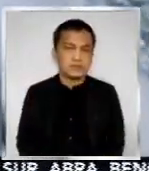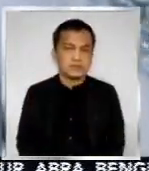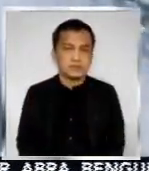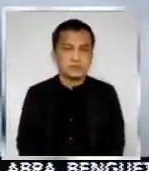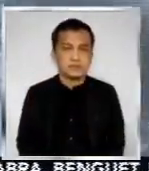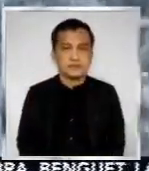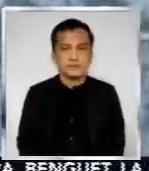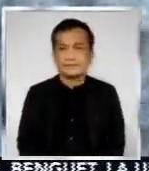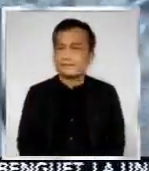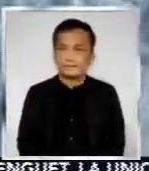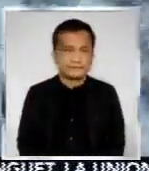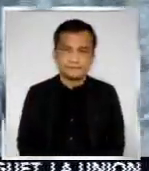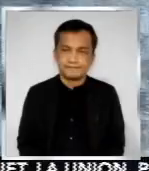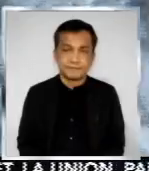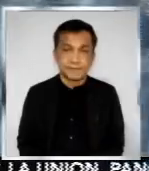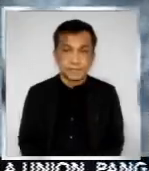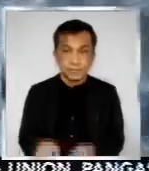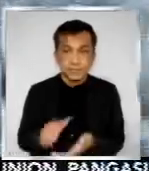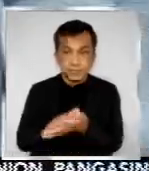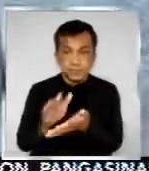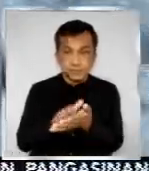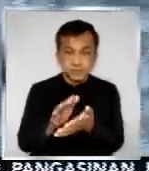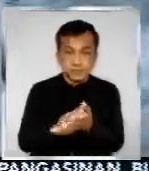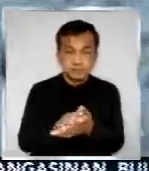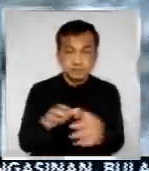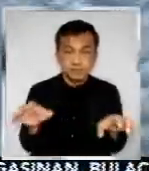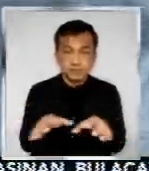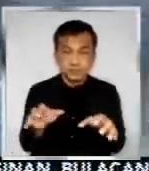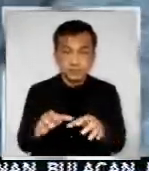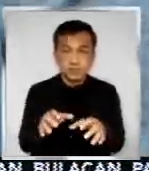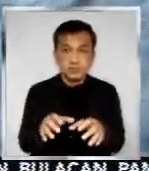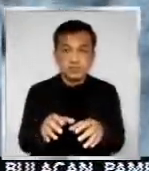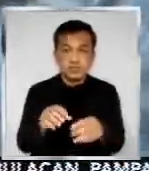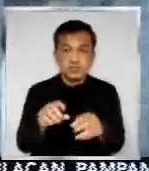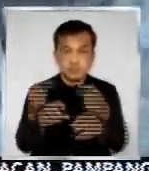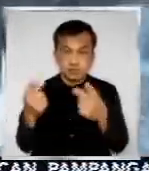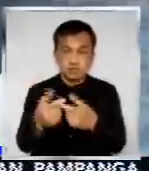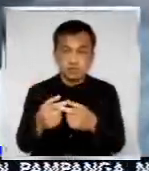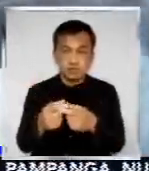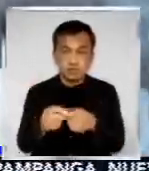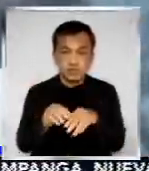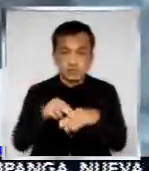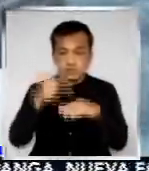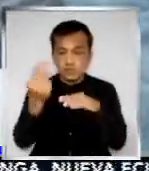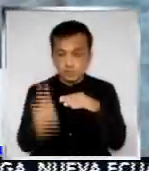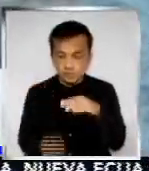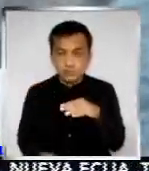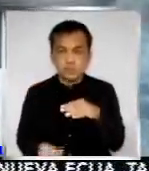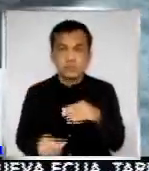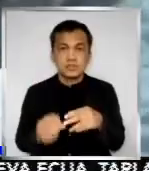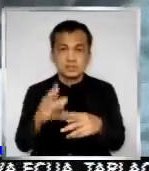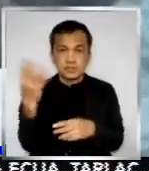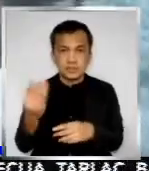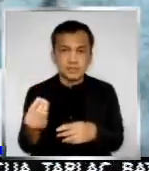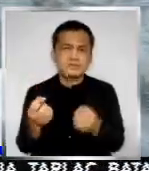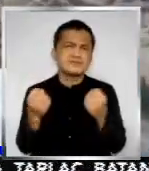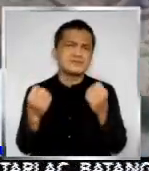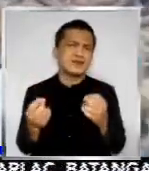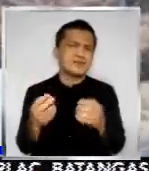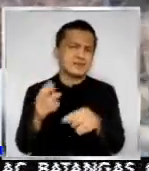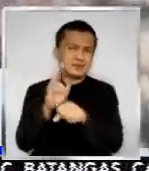Sa isang cleanup drive kamakailan ng isang grupo ng mga divers sa Batangas, samot-saring gamit na face mask ang kanilang nakita sa ilalim ng